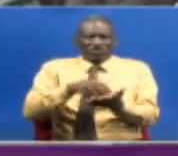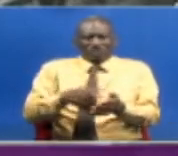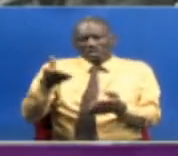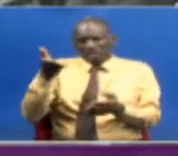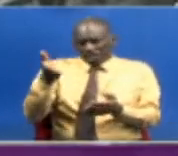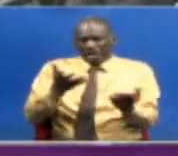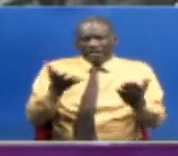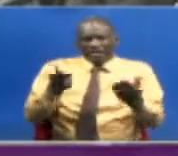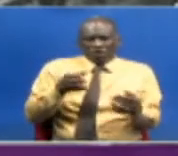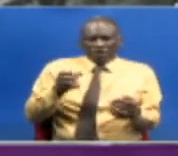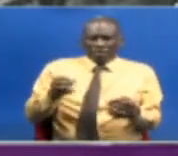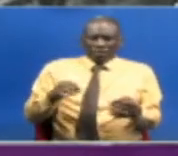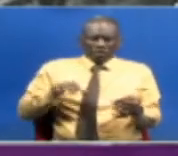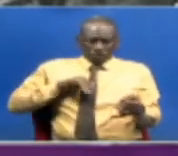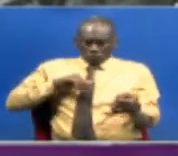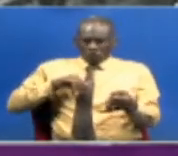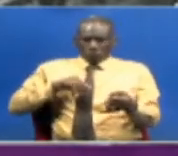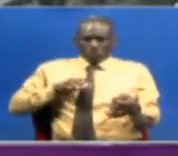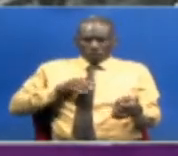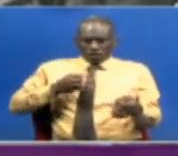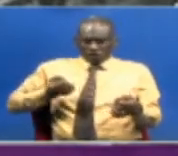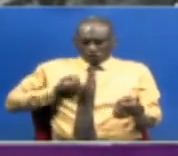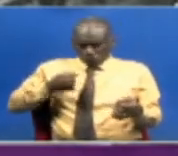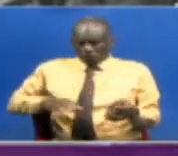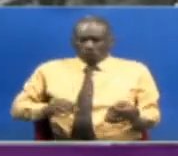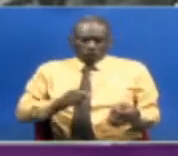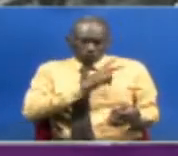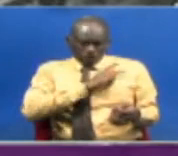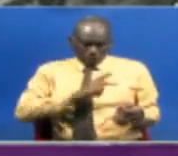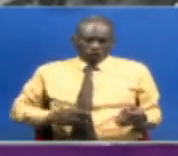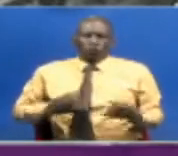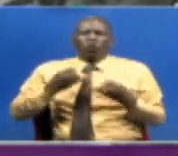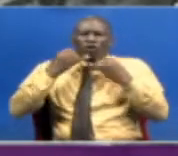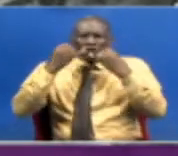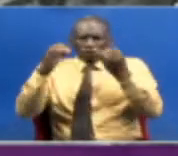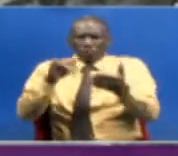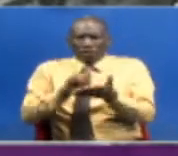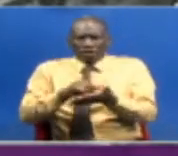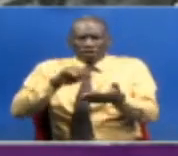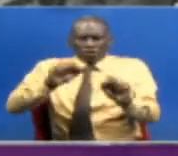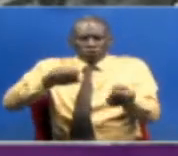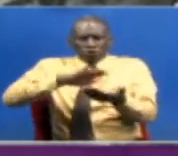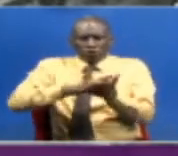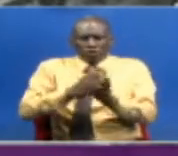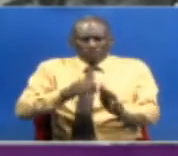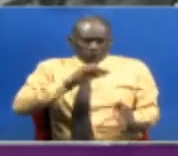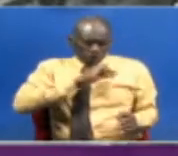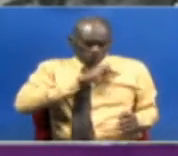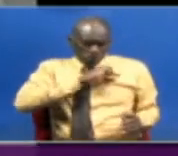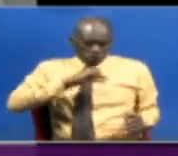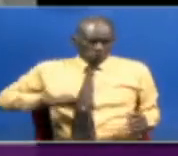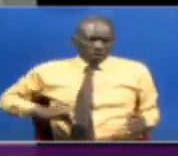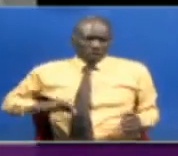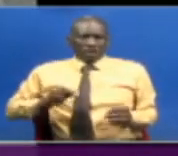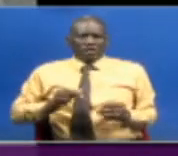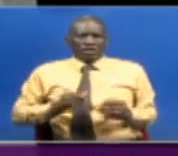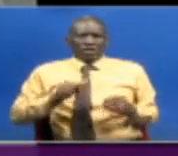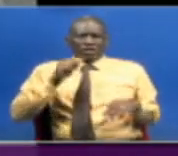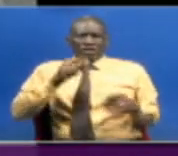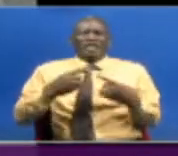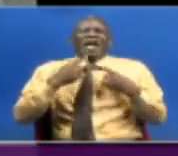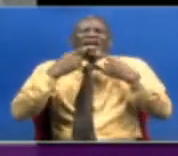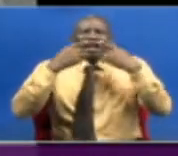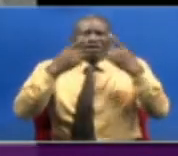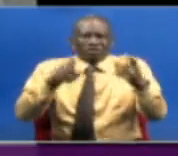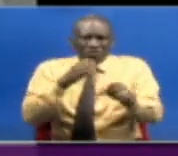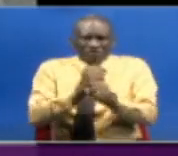ambapo binti mfalme Elizabeth wa pili alifahamishwa kwamba angepanda kiti cha enzi na kuwa malkia, kwenye tangazo